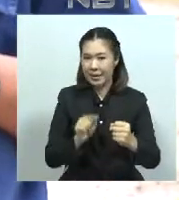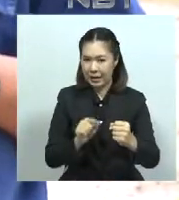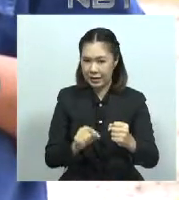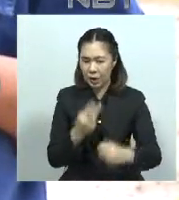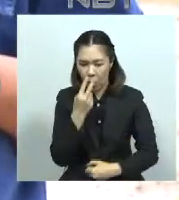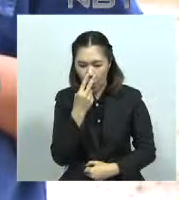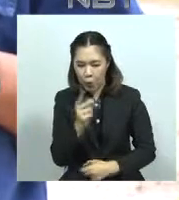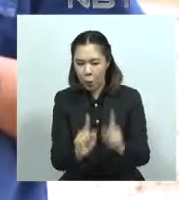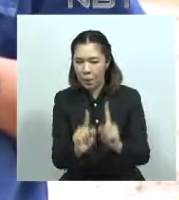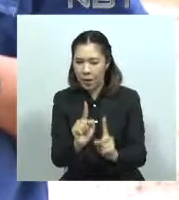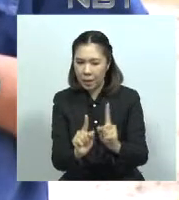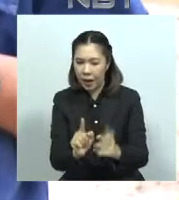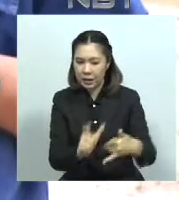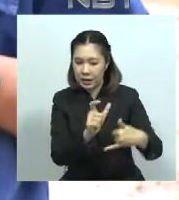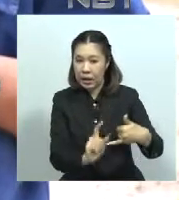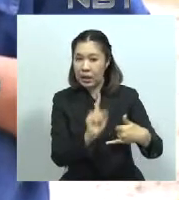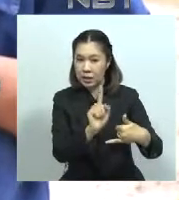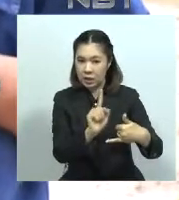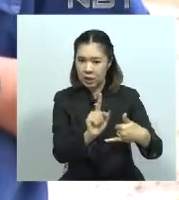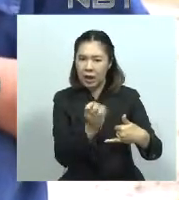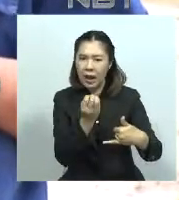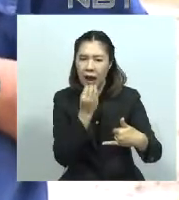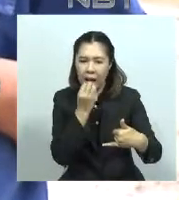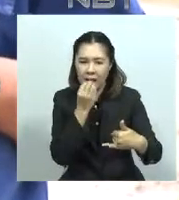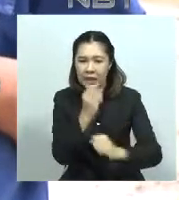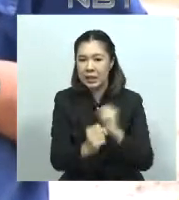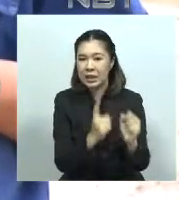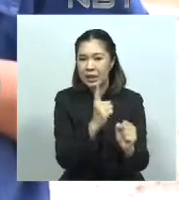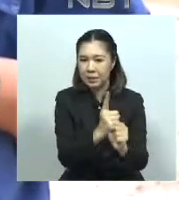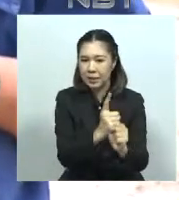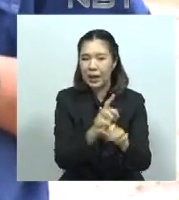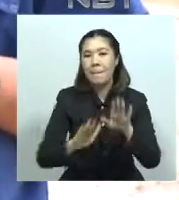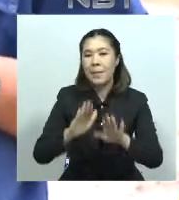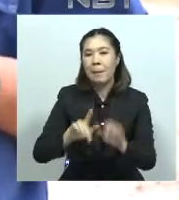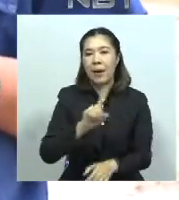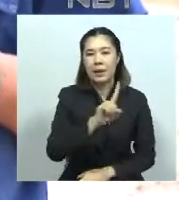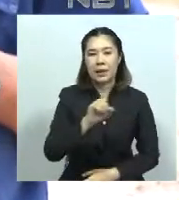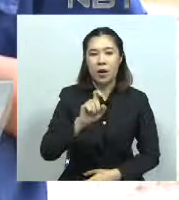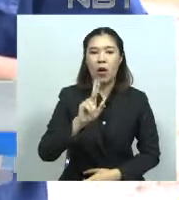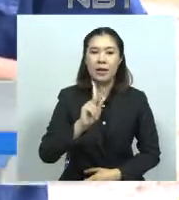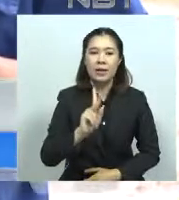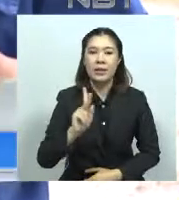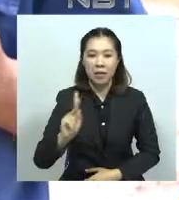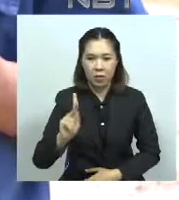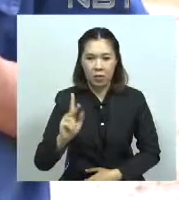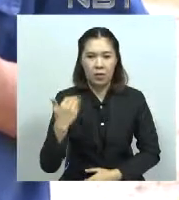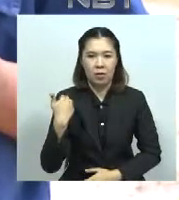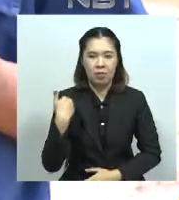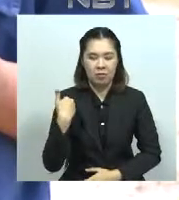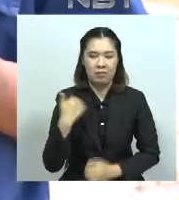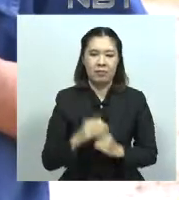ร่าวๆมาแล้วว่าคนนึงเนี่ยบริโภคข้าวต่อปีเนี่ยประมาณ100กิโลนะครับ80คนนี่ก็คือ 8,000